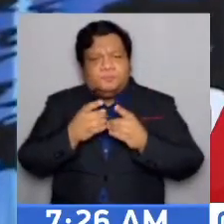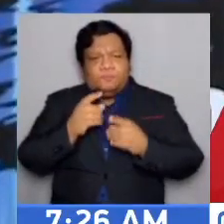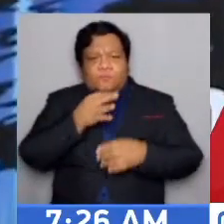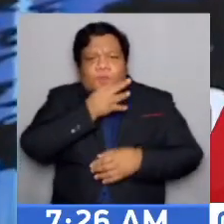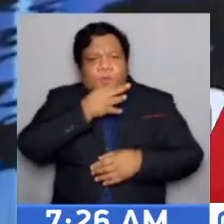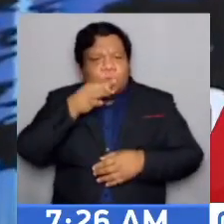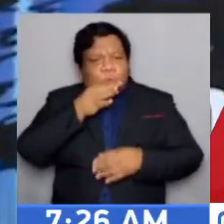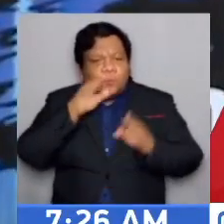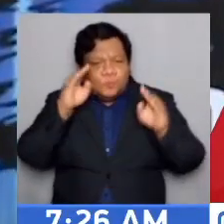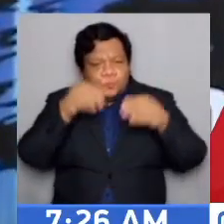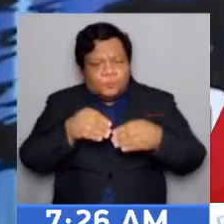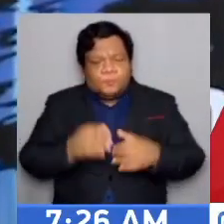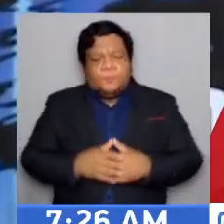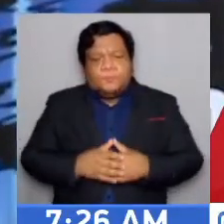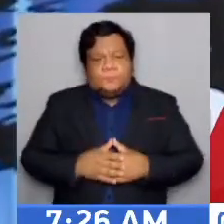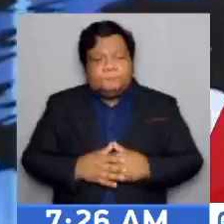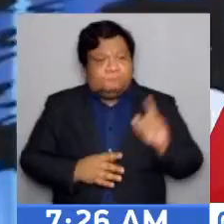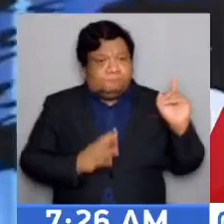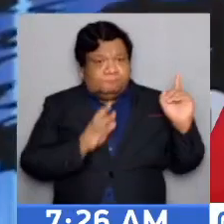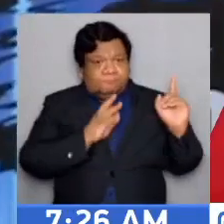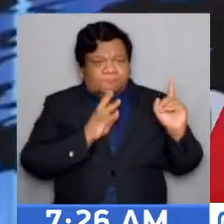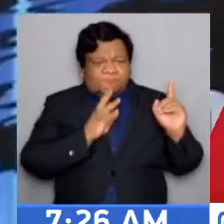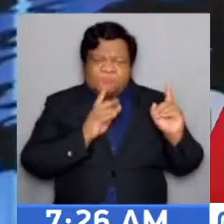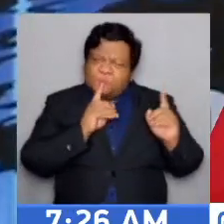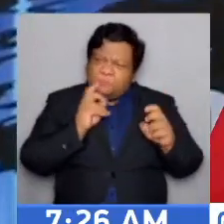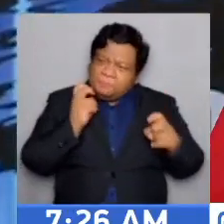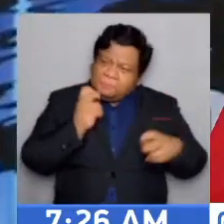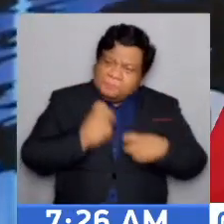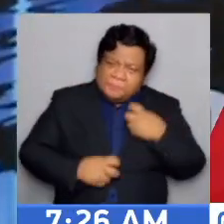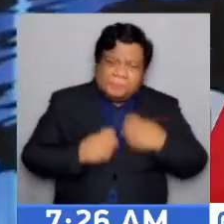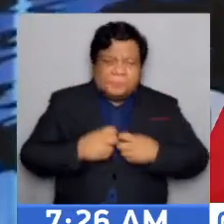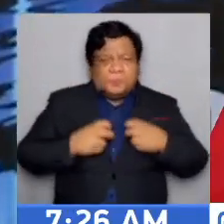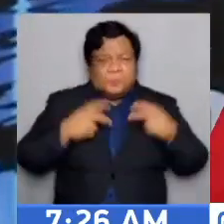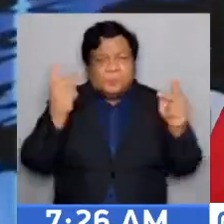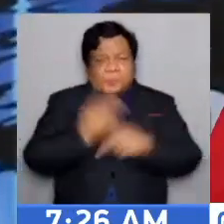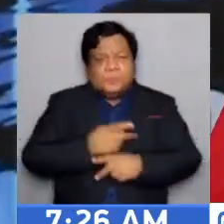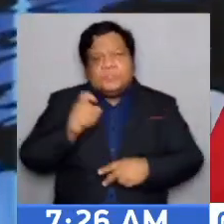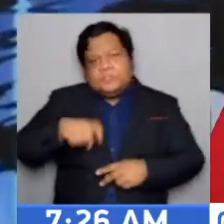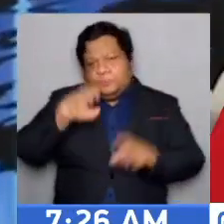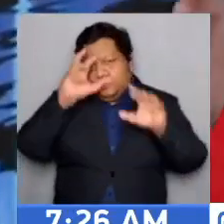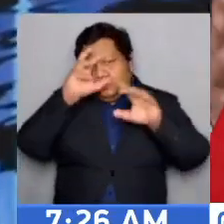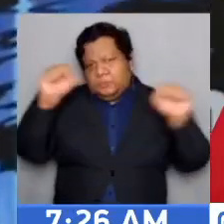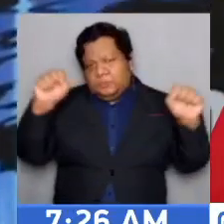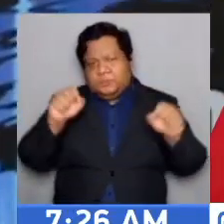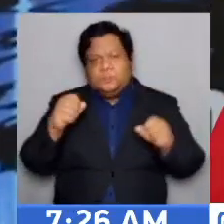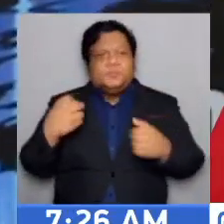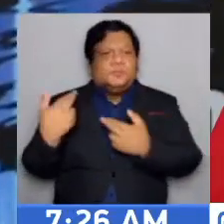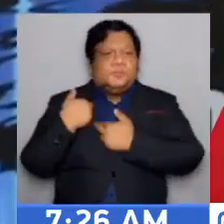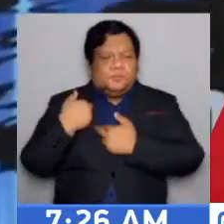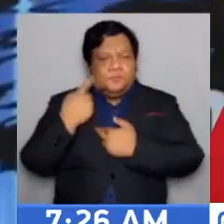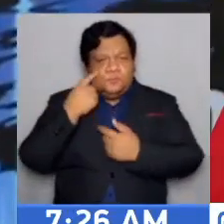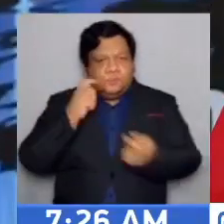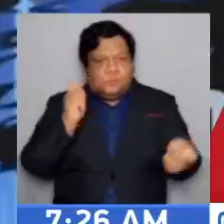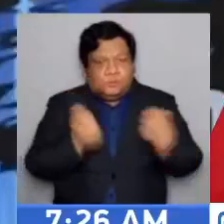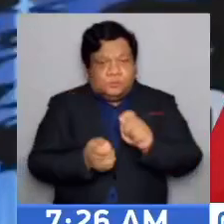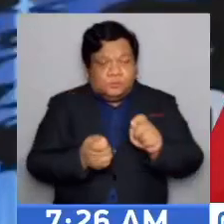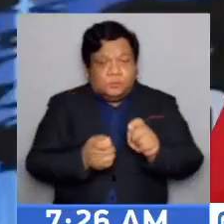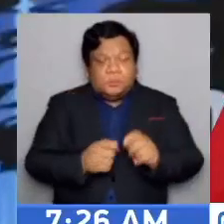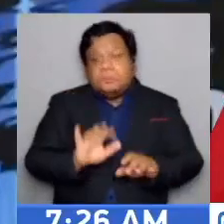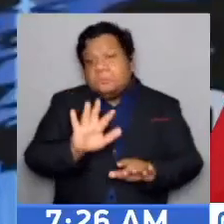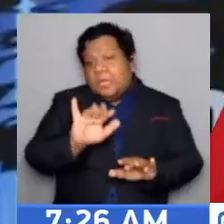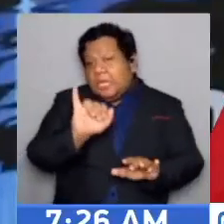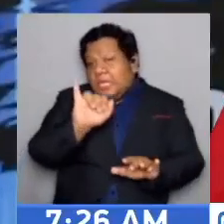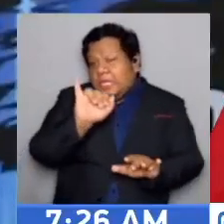a president to change and turn it around. So I think when we are able to